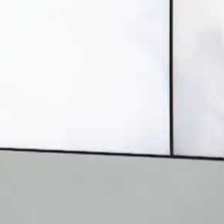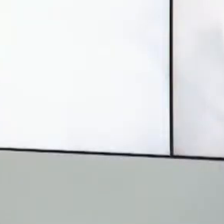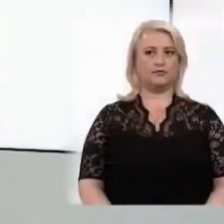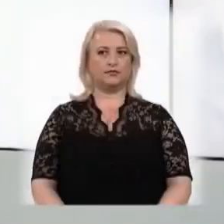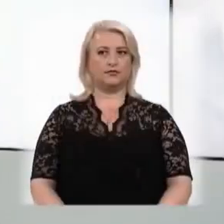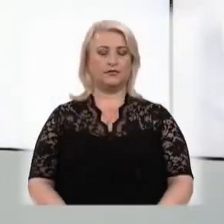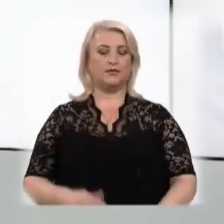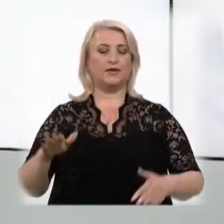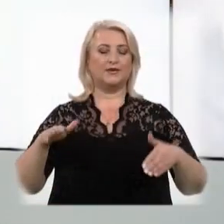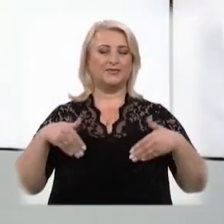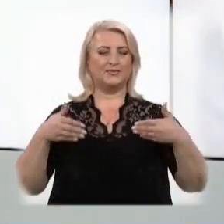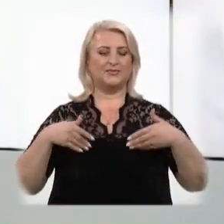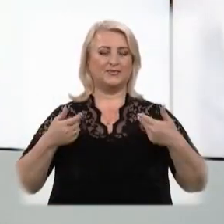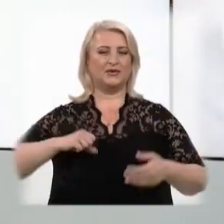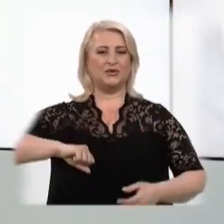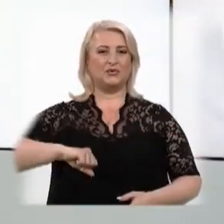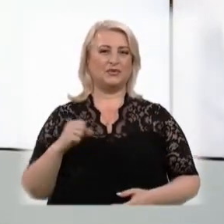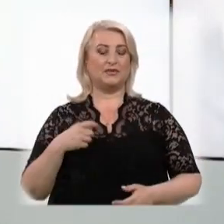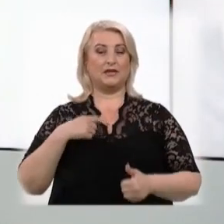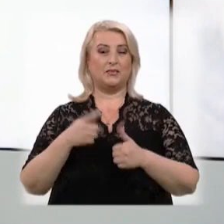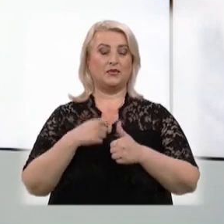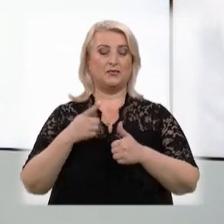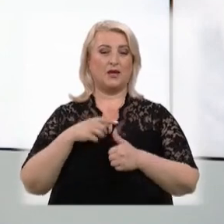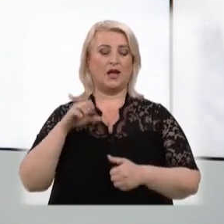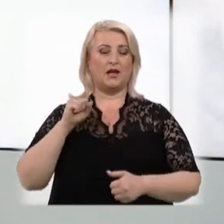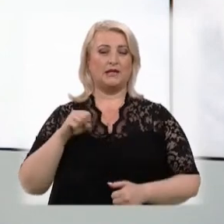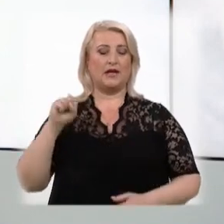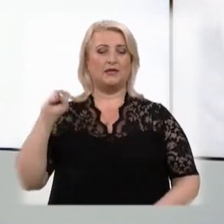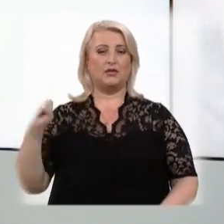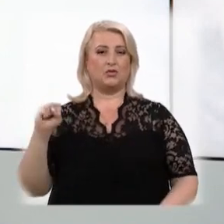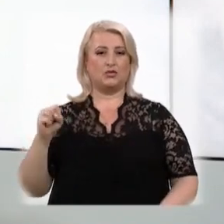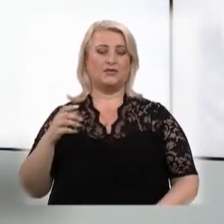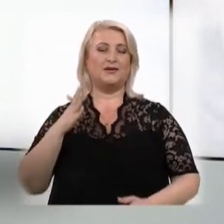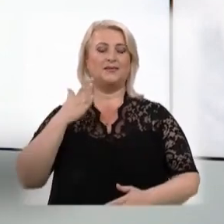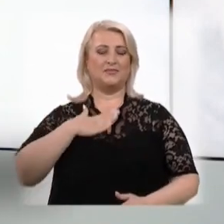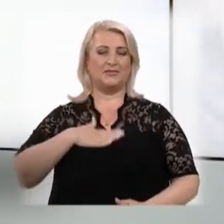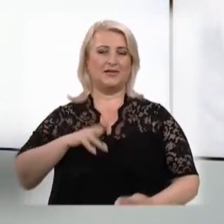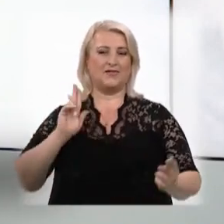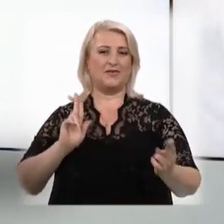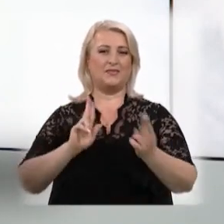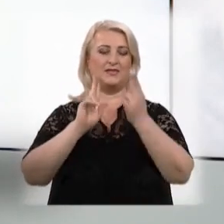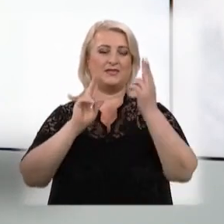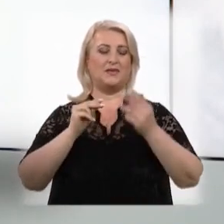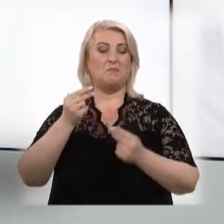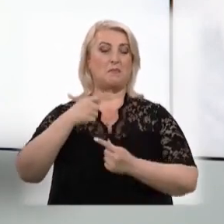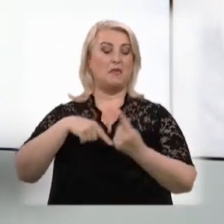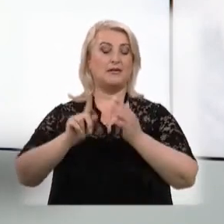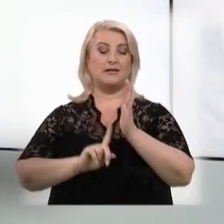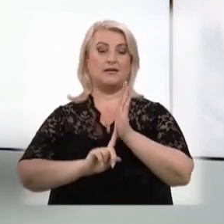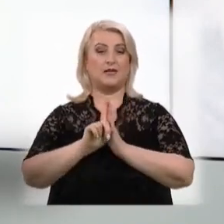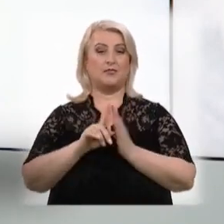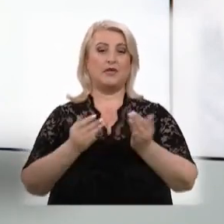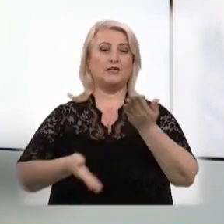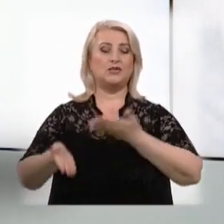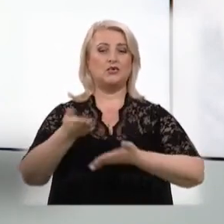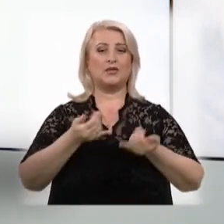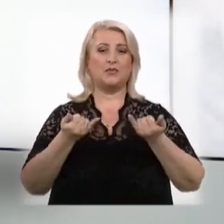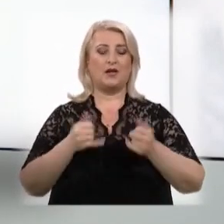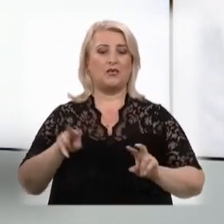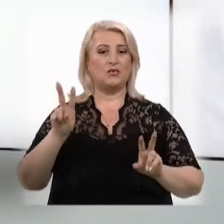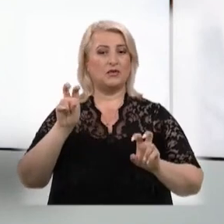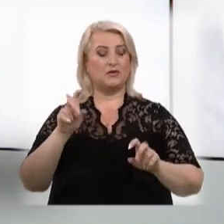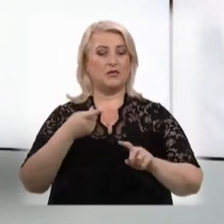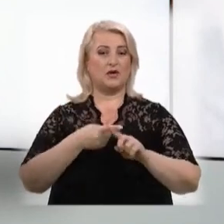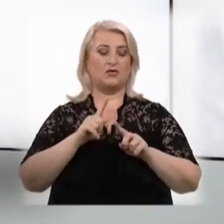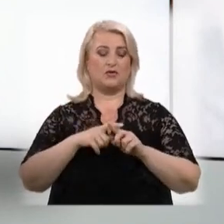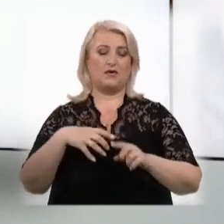quand găsit prieteni Numele meu este Alina Andruța și bine ați venit la business sau discutăm aici despre subiecte care